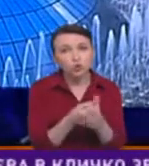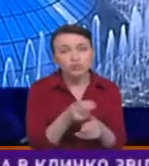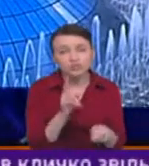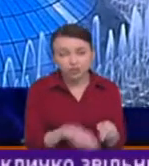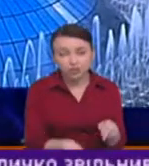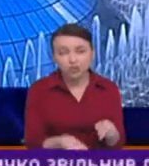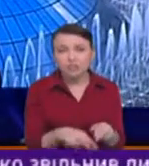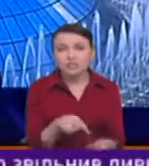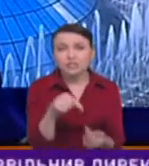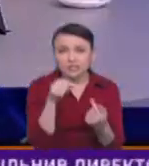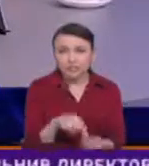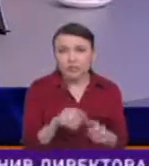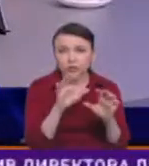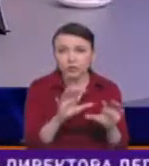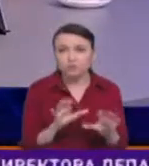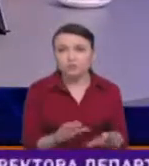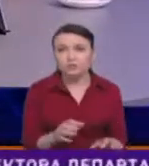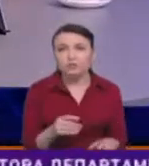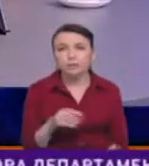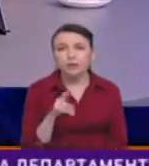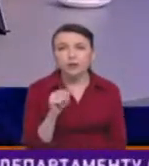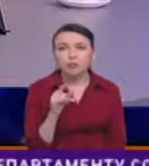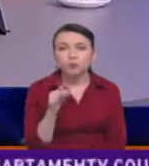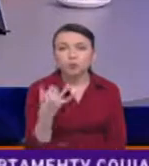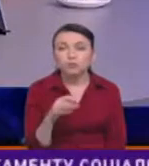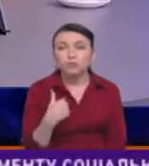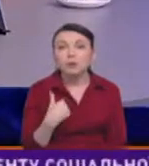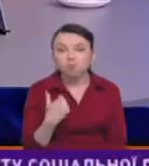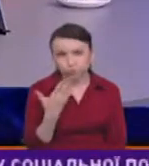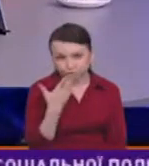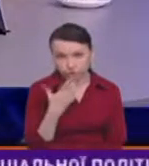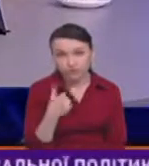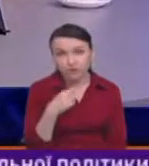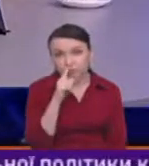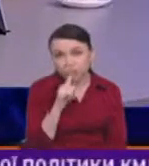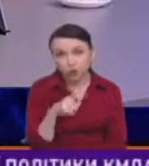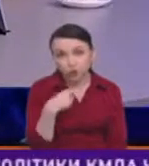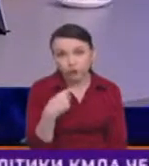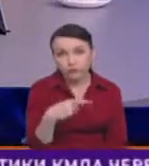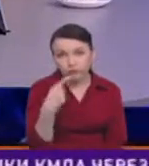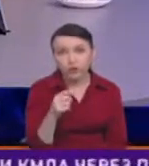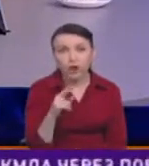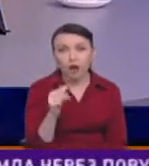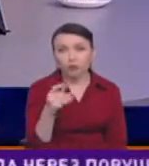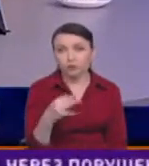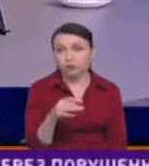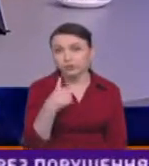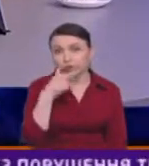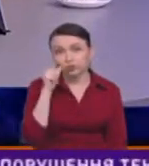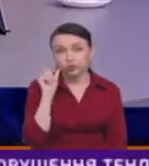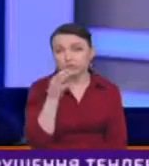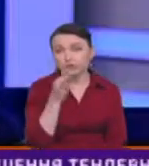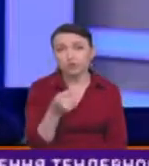згідно чинного законодавства. Я так думаю, що це Парубій мене прочитав, тому що я про це місяць говорю, а Парубій лише позавчора сказав, що